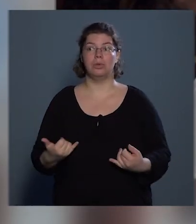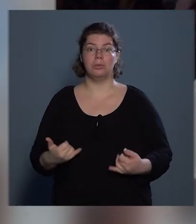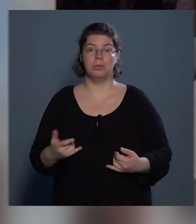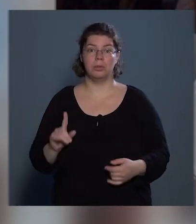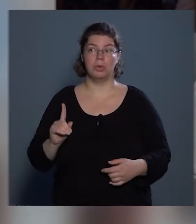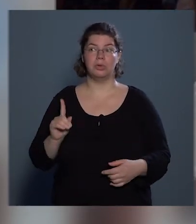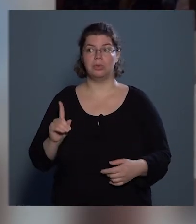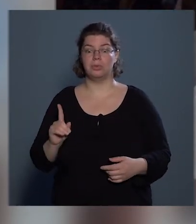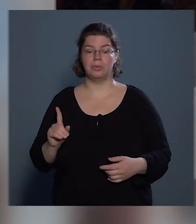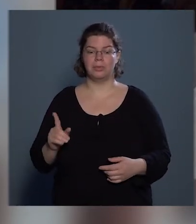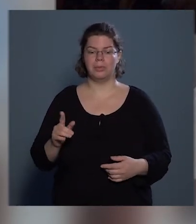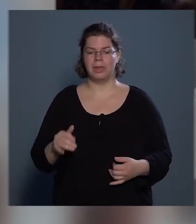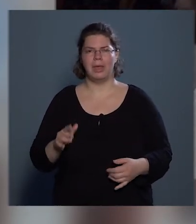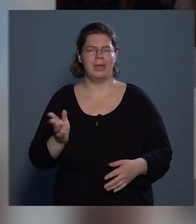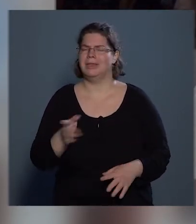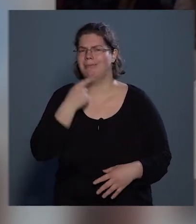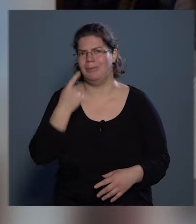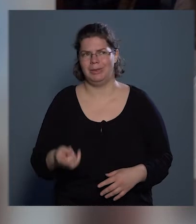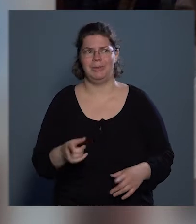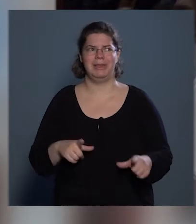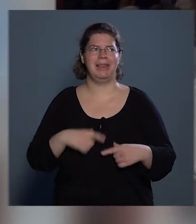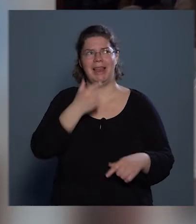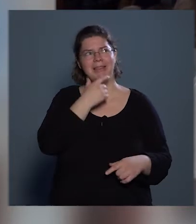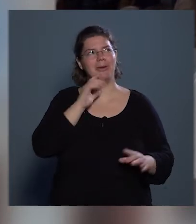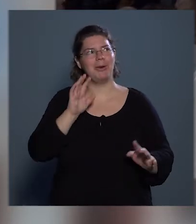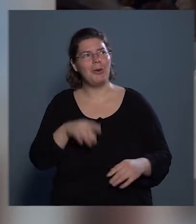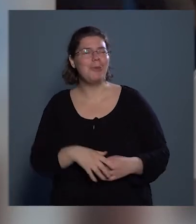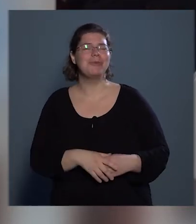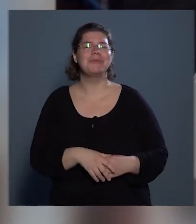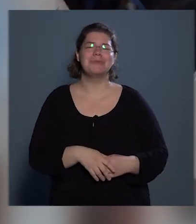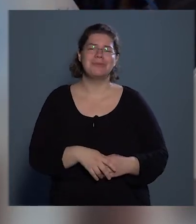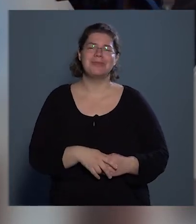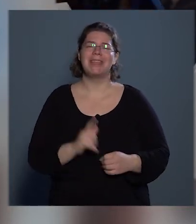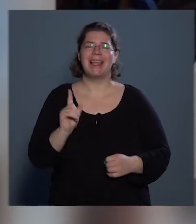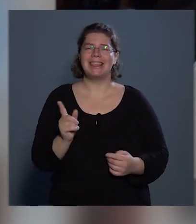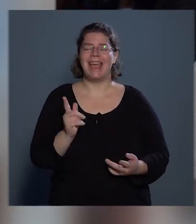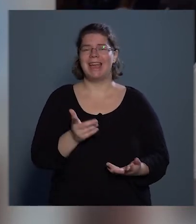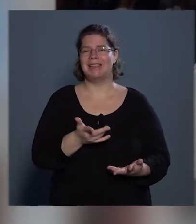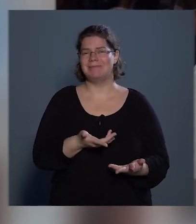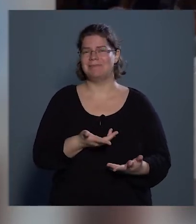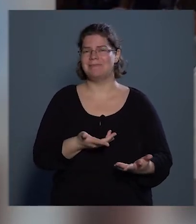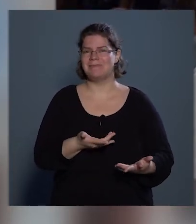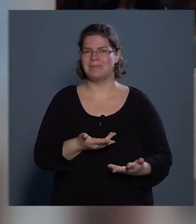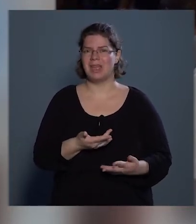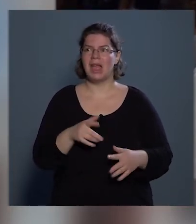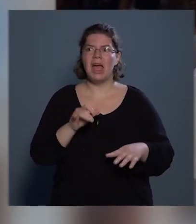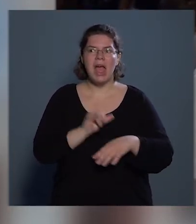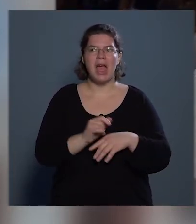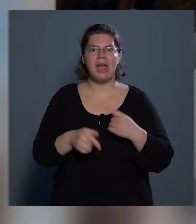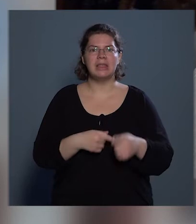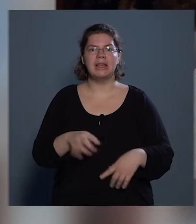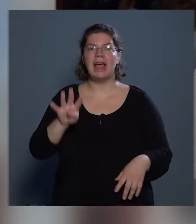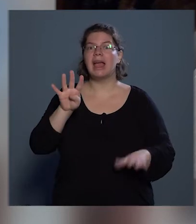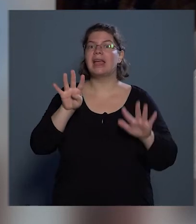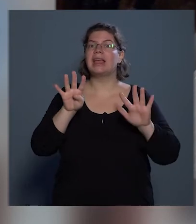már, na, nem mondom az életkorom, de hetente 9